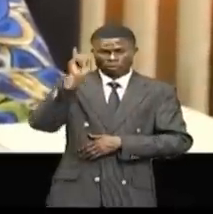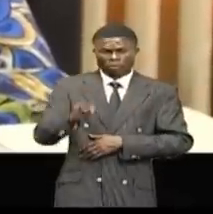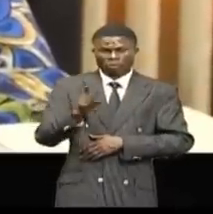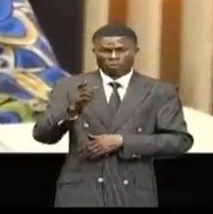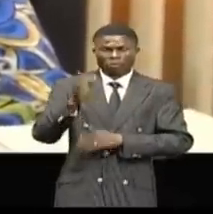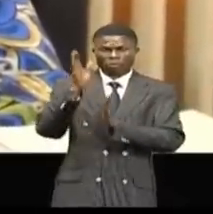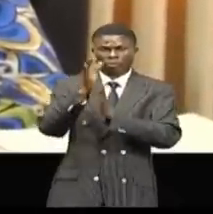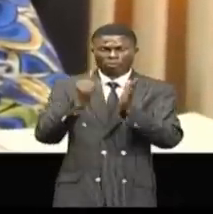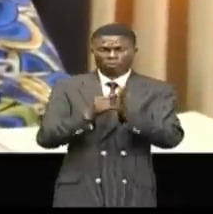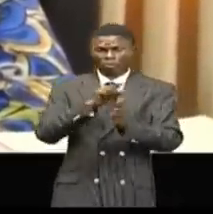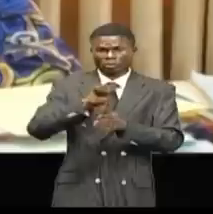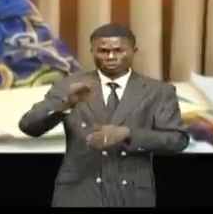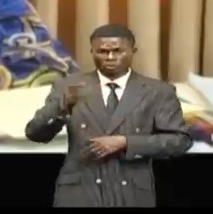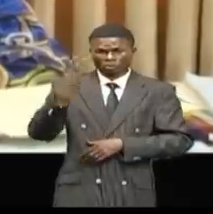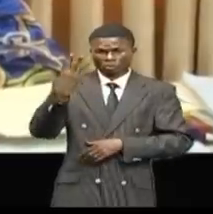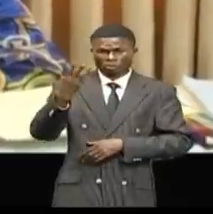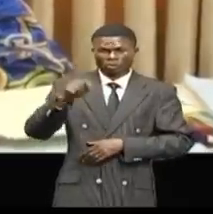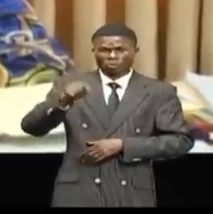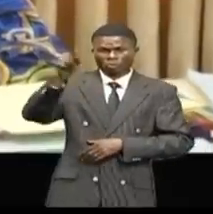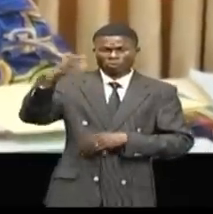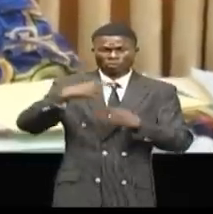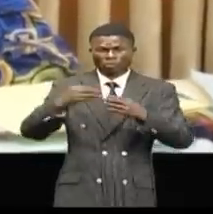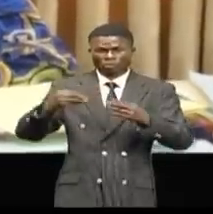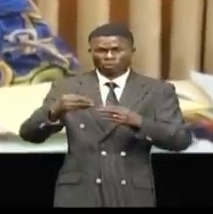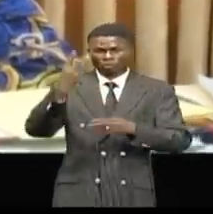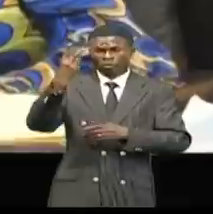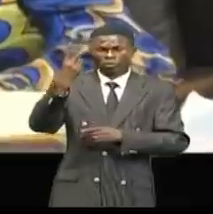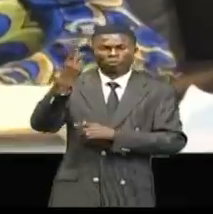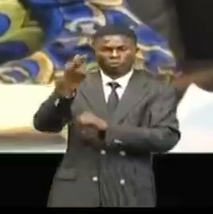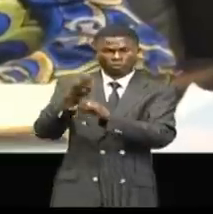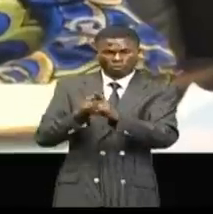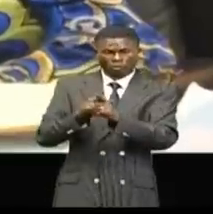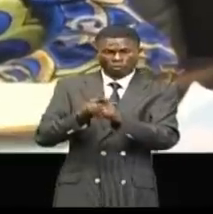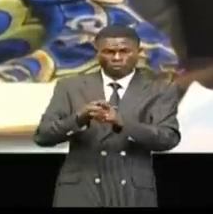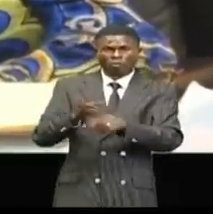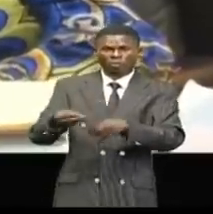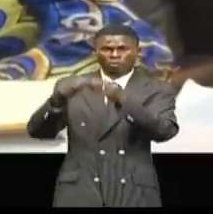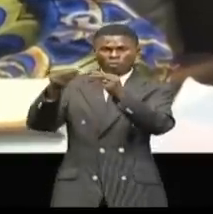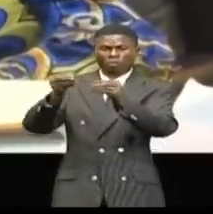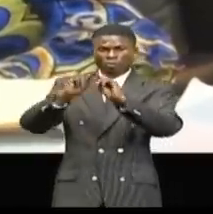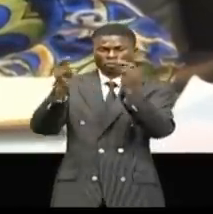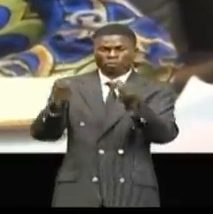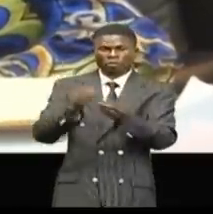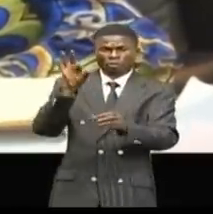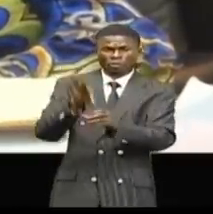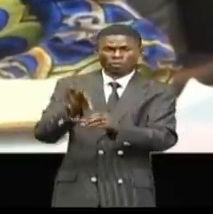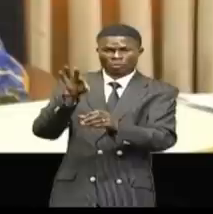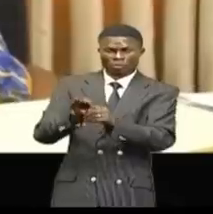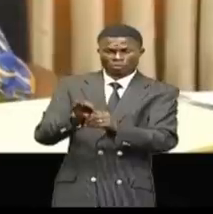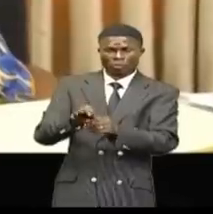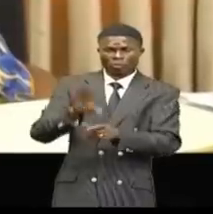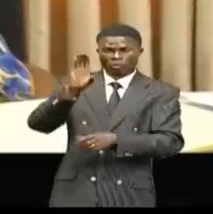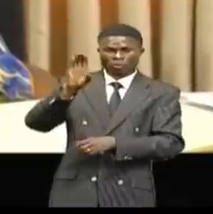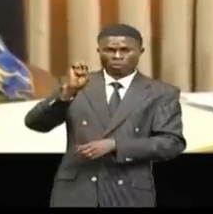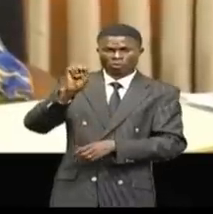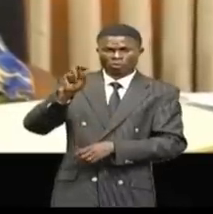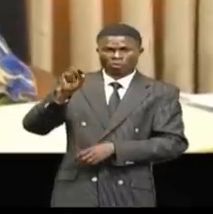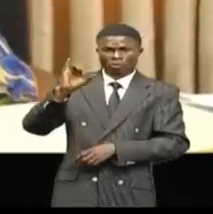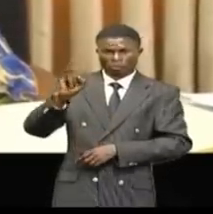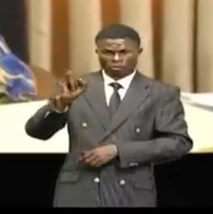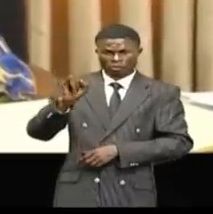116,3 millions de dollars, comptant pour 2 mois des dotations de la Commission électorale nationale indépendante, ce